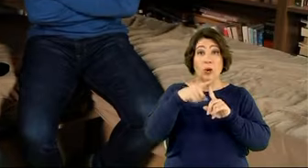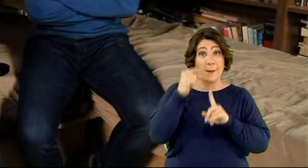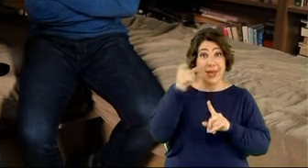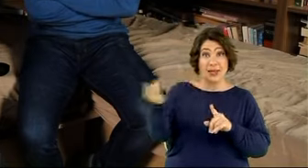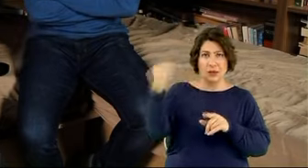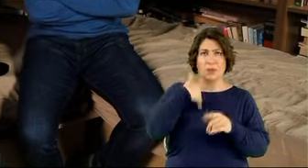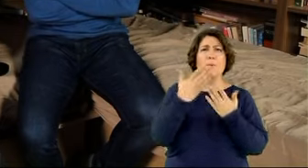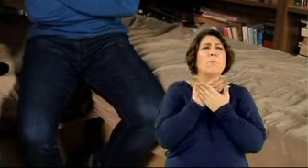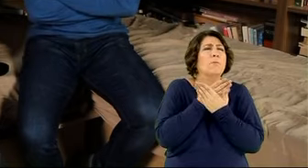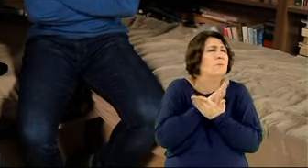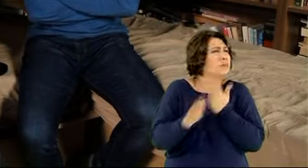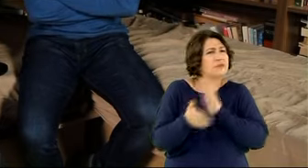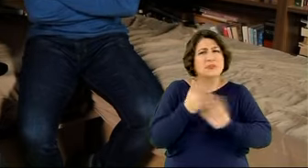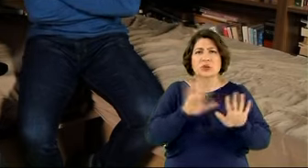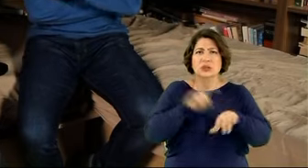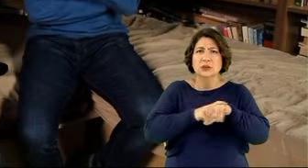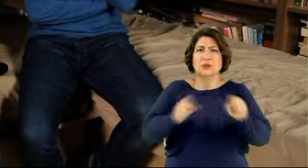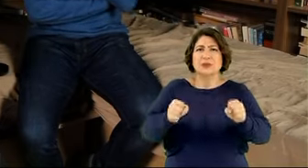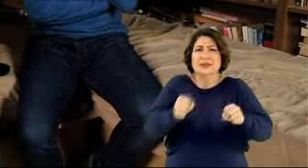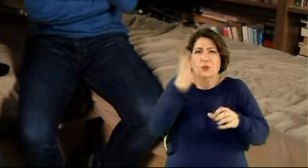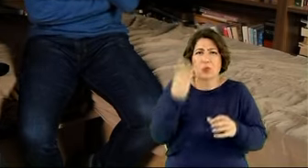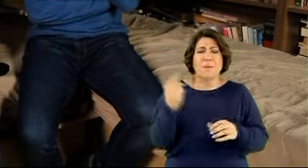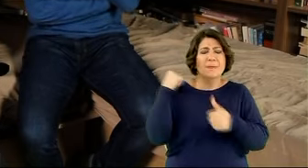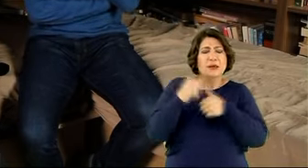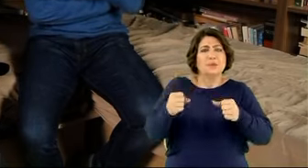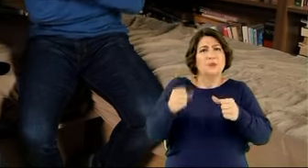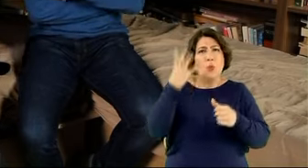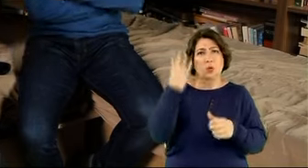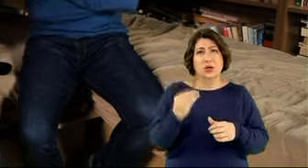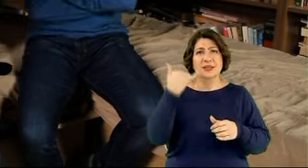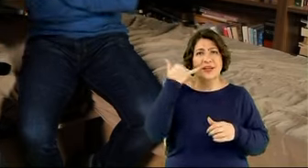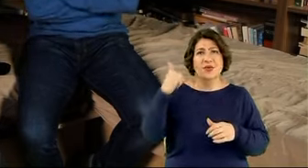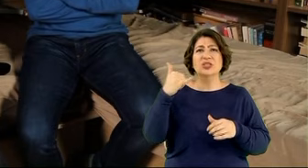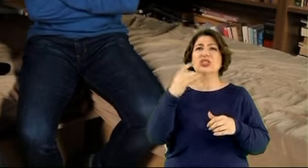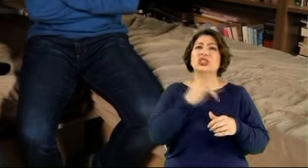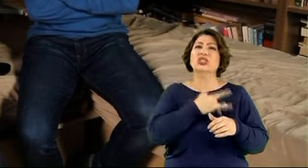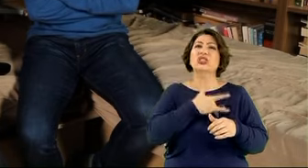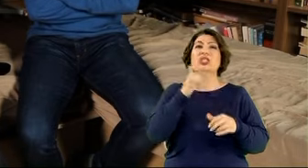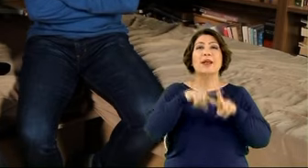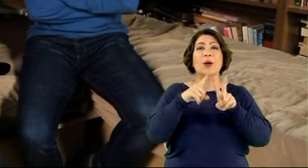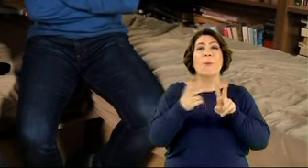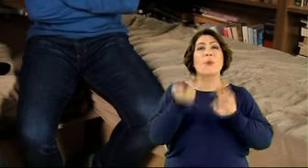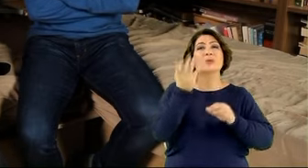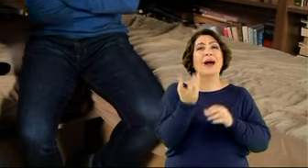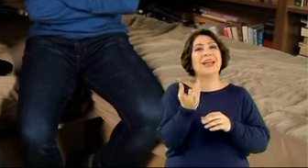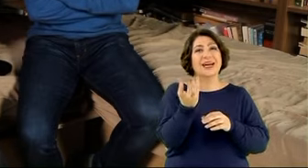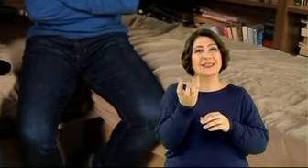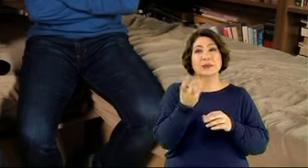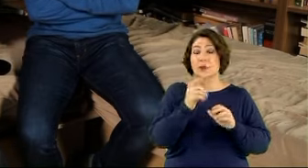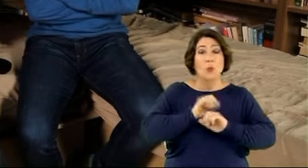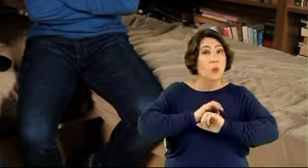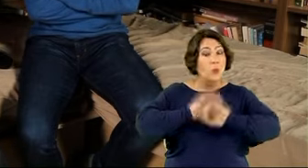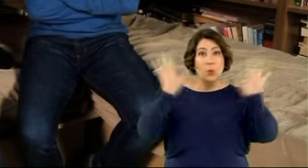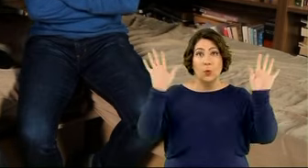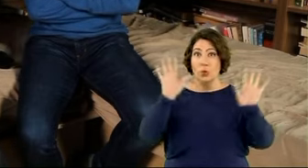geldiğinde harap haldeydi. Sürekli sinir krizlerine giriyordu. Bir gün yine krize girmişken telefonu Sayın Can'ın Boş Bardak melodisiyle çalmaya başladı. Ve voilà,